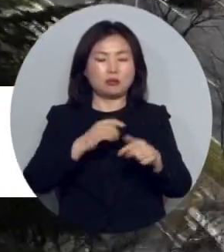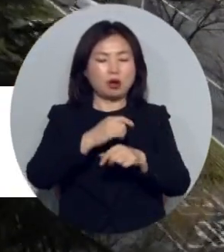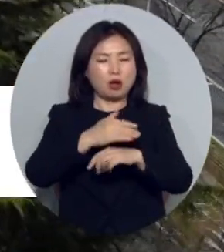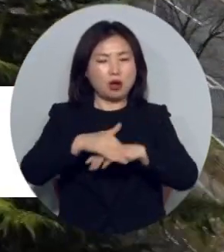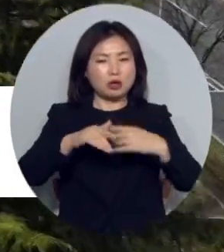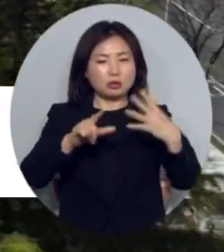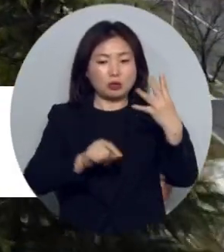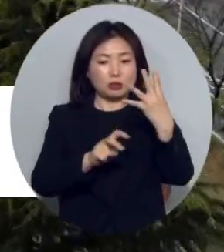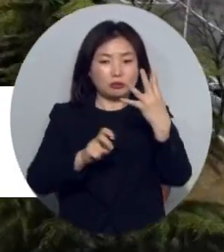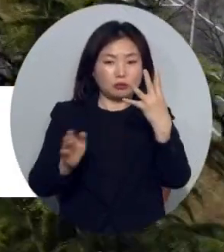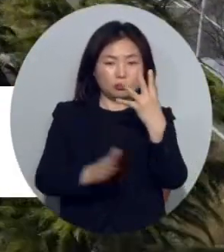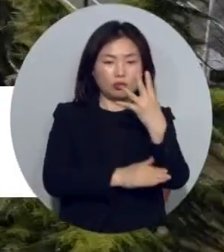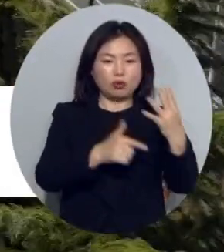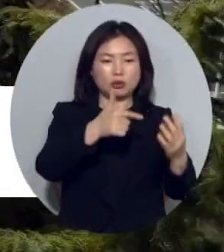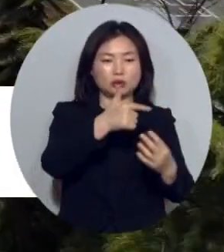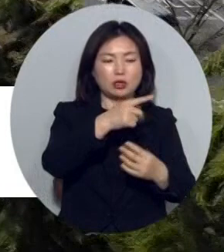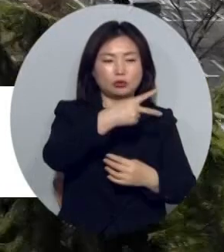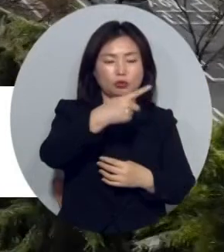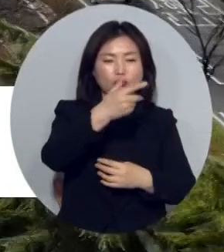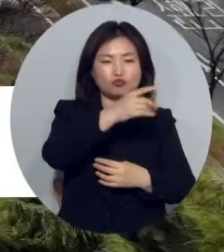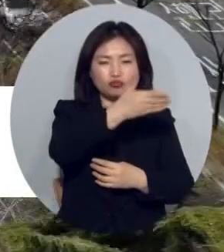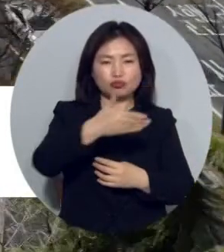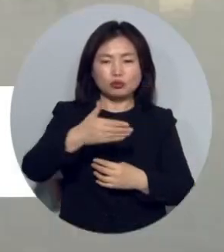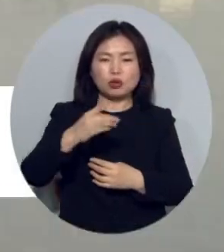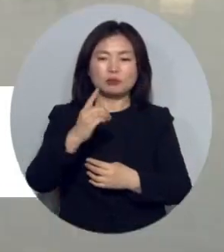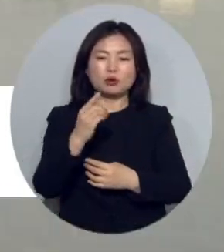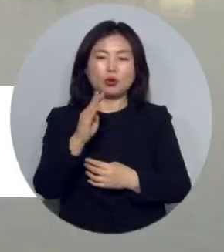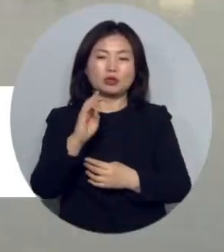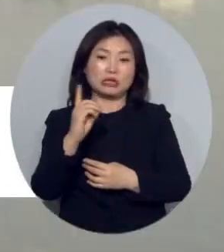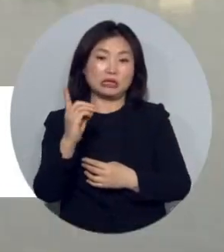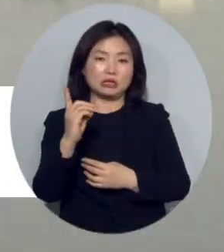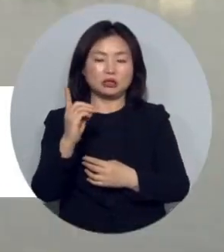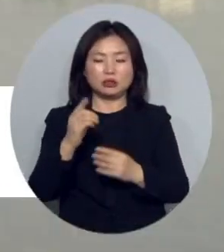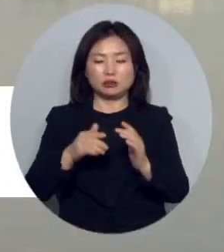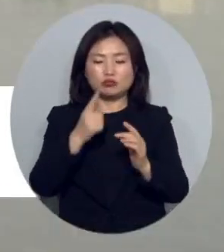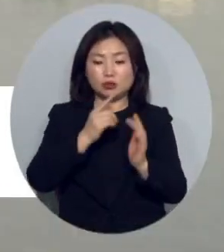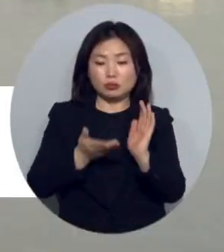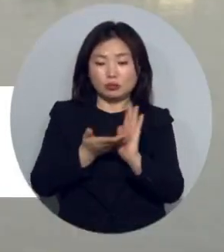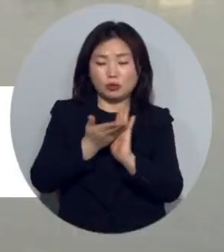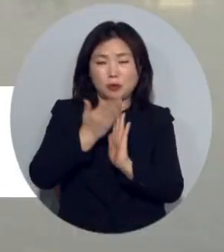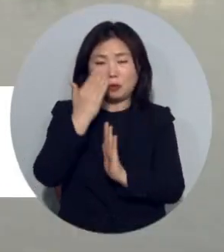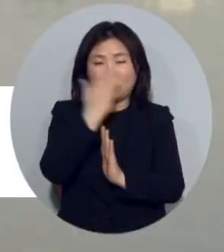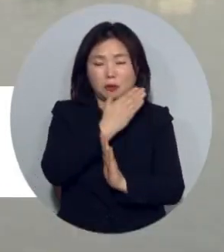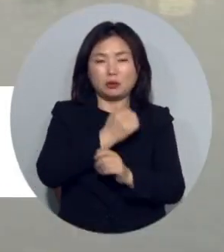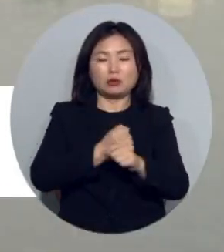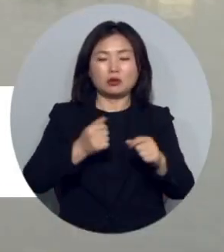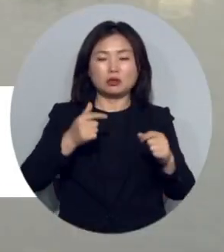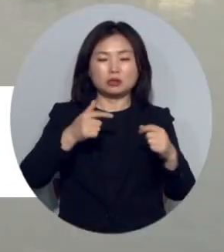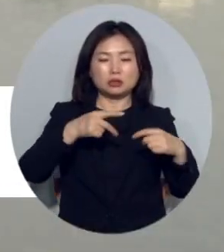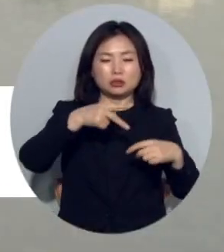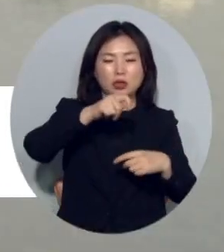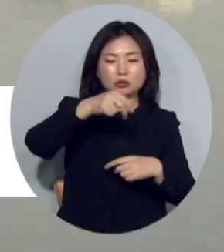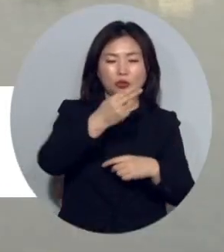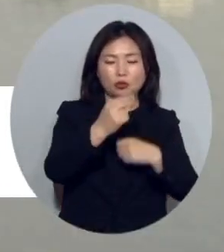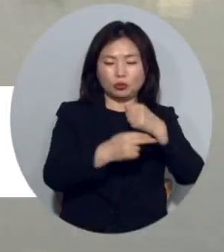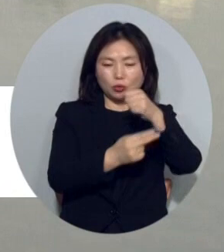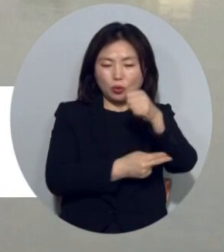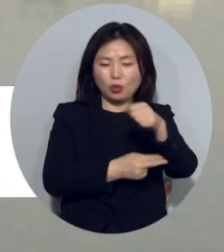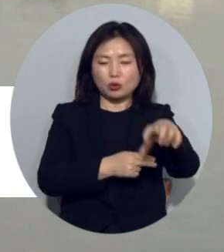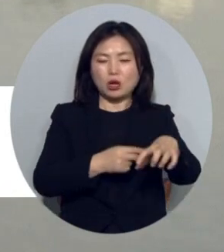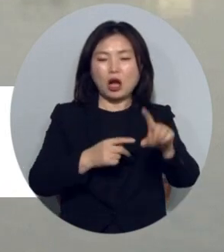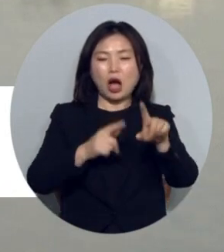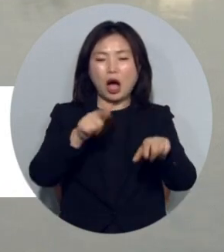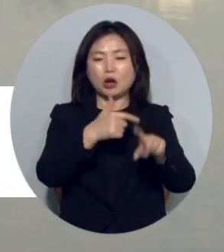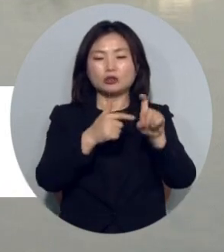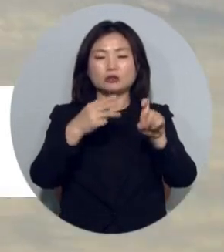20일부터 낙동강 불을 bod 기준 수질 1등급으로 정화해 신천 상동 교 지점에서 하루 10만 톤